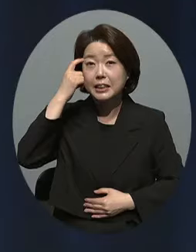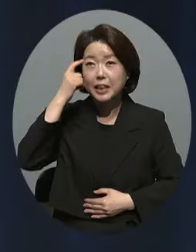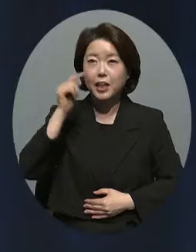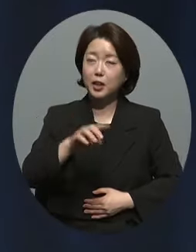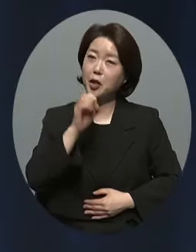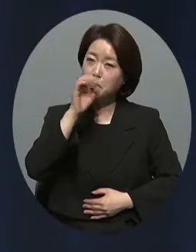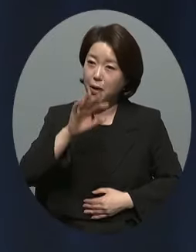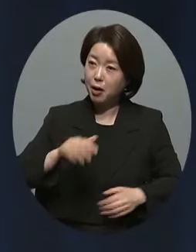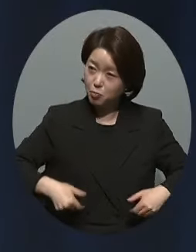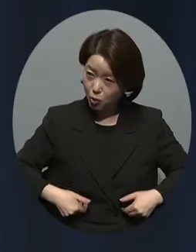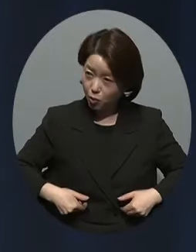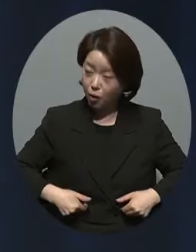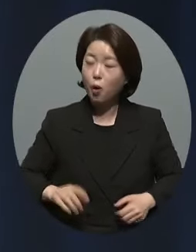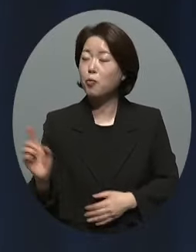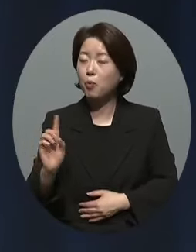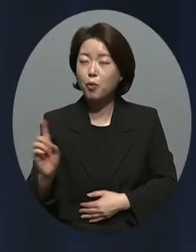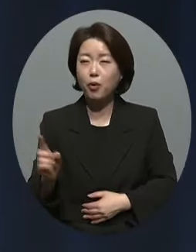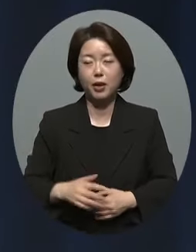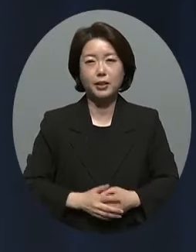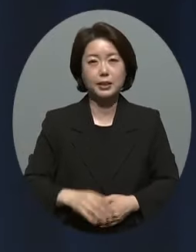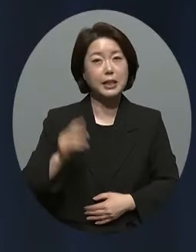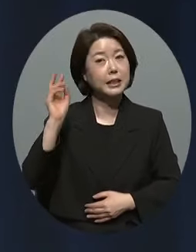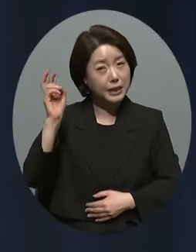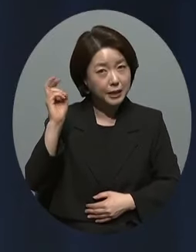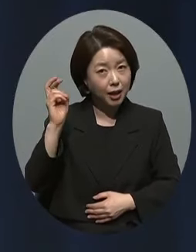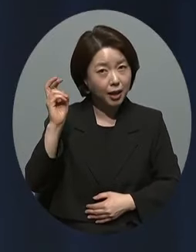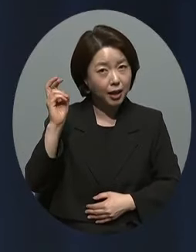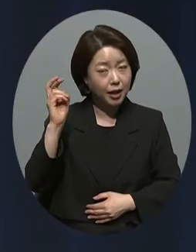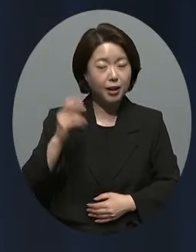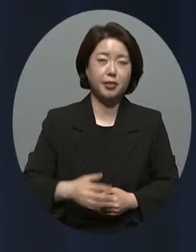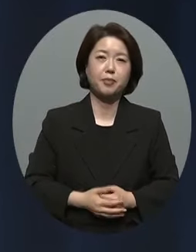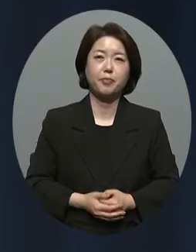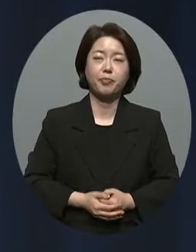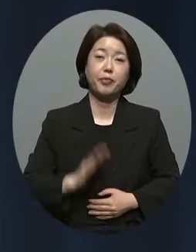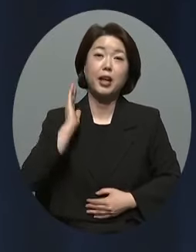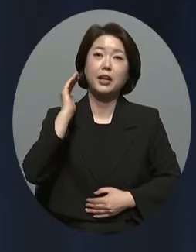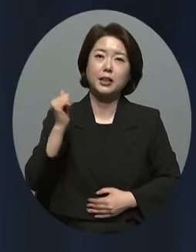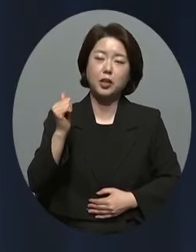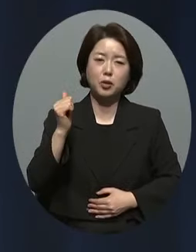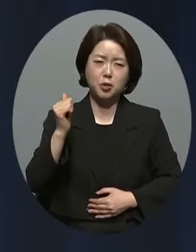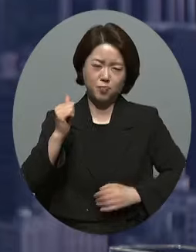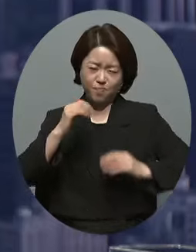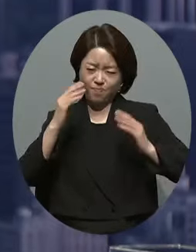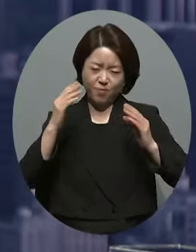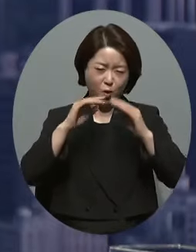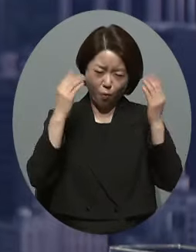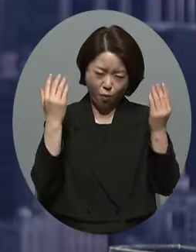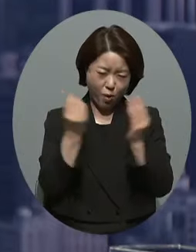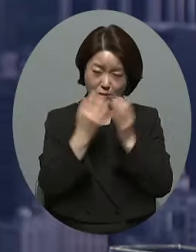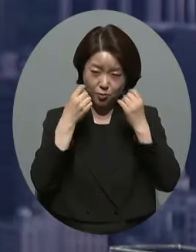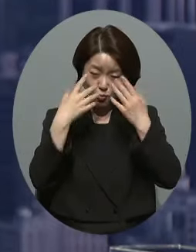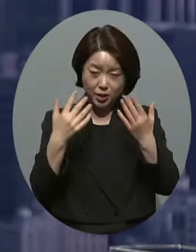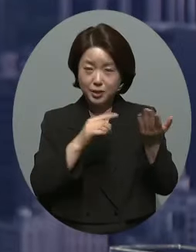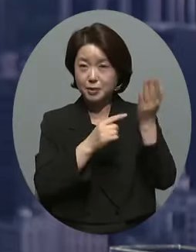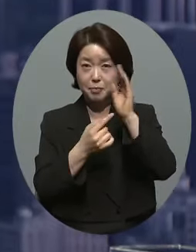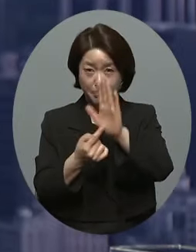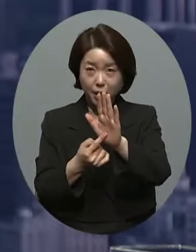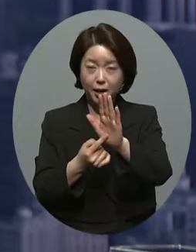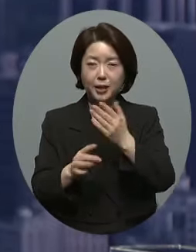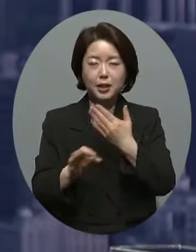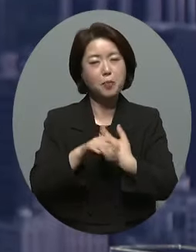해야 된다고 하시는 건지 모르겠는데요 어 예상을 하신다는 뜻이요께 그렇습니다 예 대통령께서 전향적으로 하신다면 그 정도 도 말씀할 수 있지